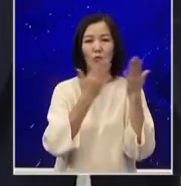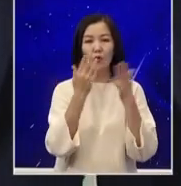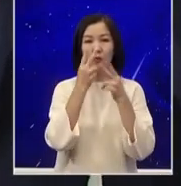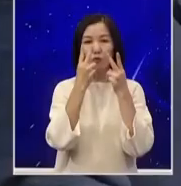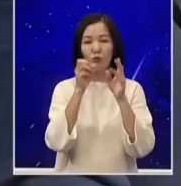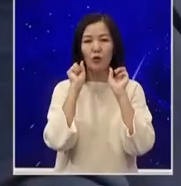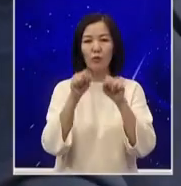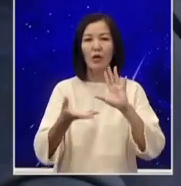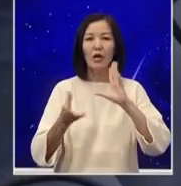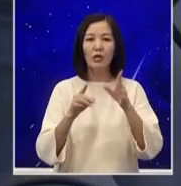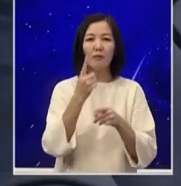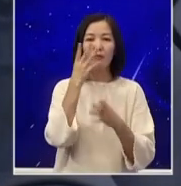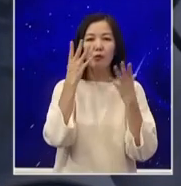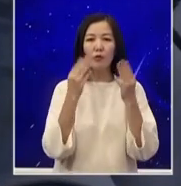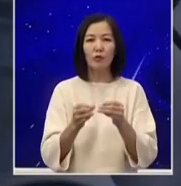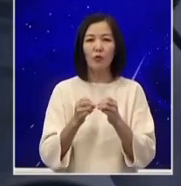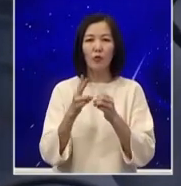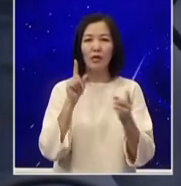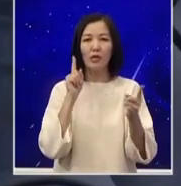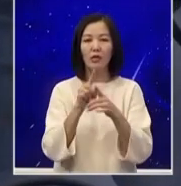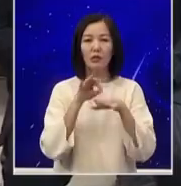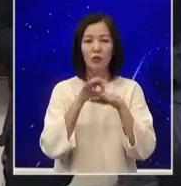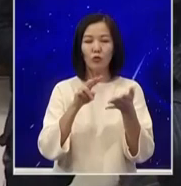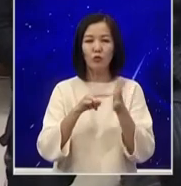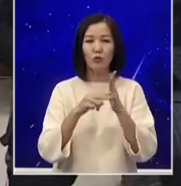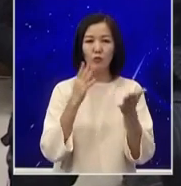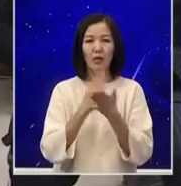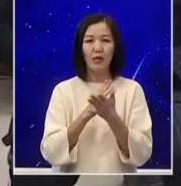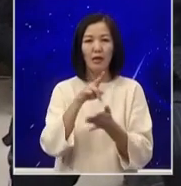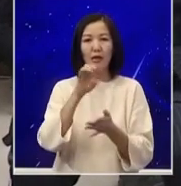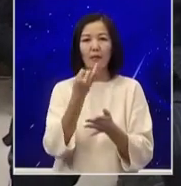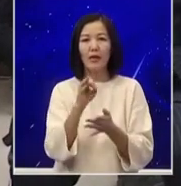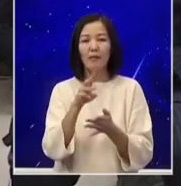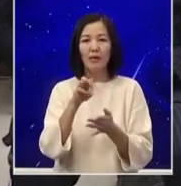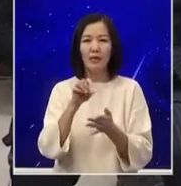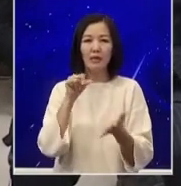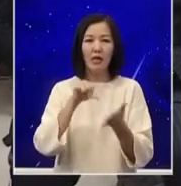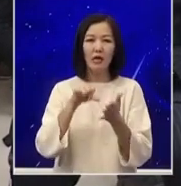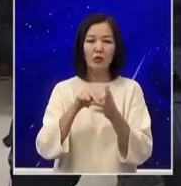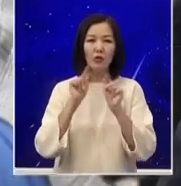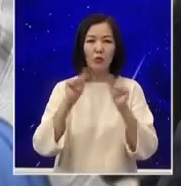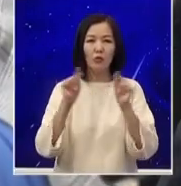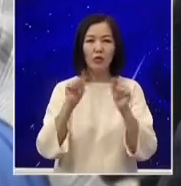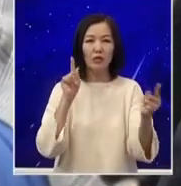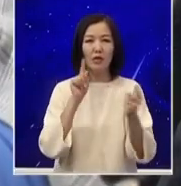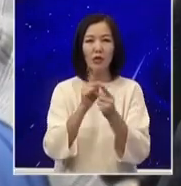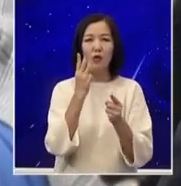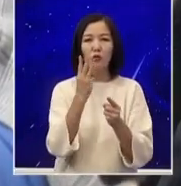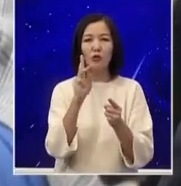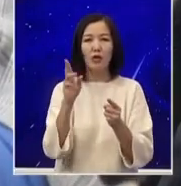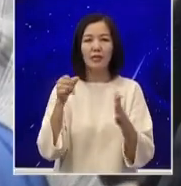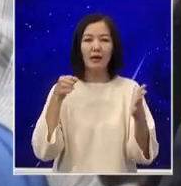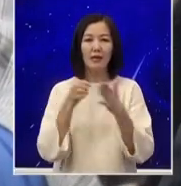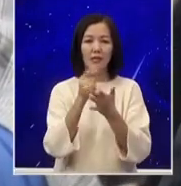алады. Жалпы бір күнде 12 дебат өткізу жоспарланып отыр. Ал праймеризге қатысушылардың үгіт-насихаттық кездесулері